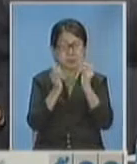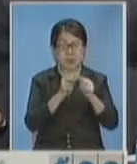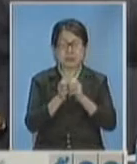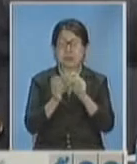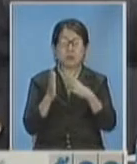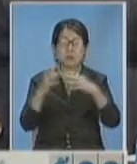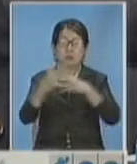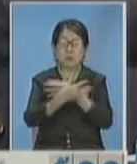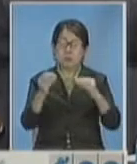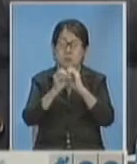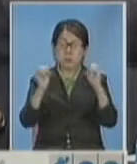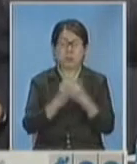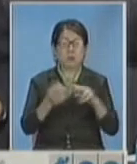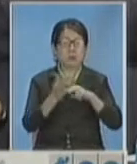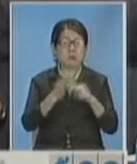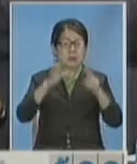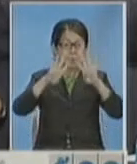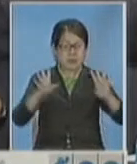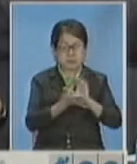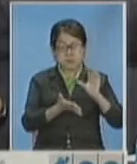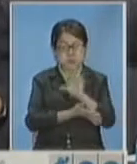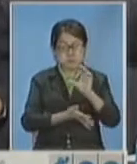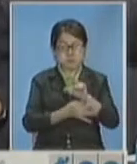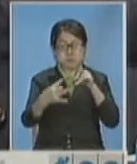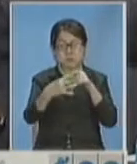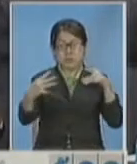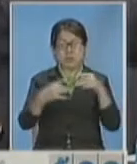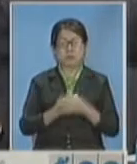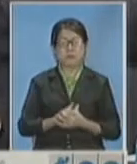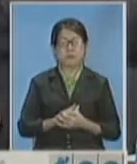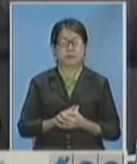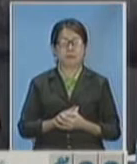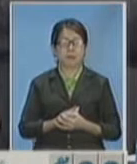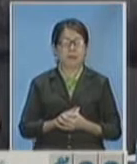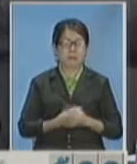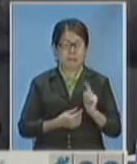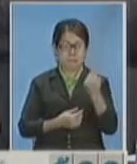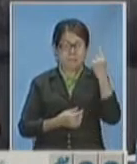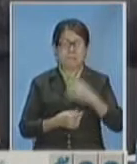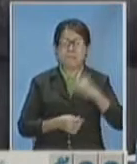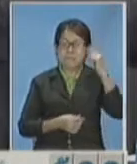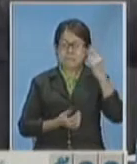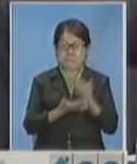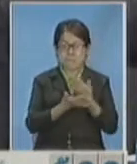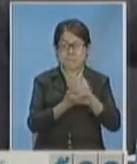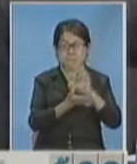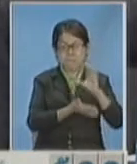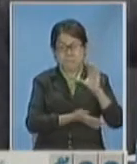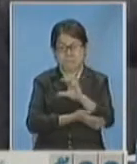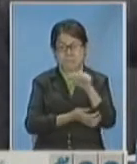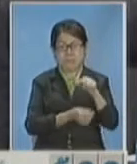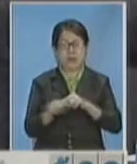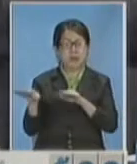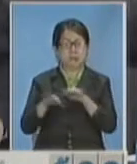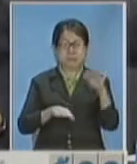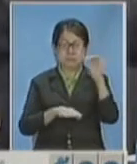นี้ก็ถือว่า AEC ไม่โดนใจเลยนะคะในอีกเรื่องหนึ่งนะคะที่ฉันคิดว่างบประมาณในปีนี้ยังไม่มีการเตรียม